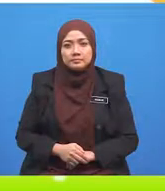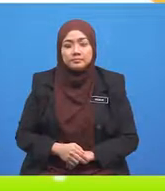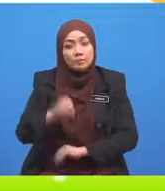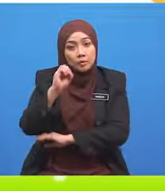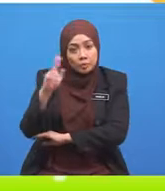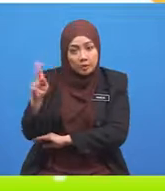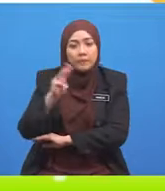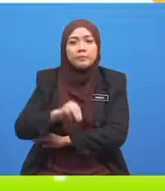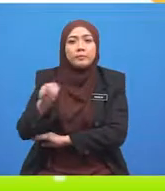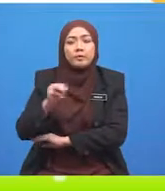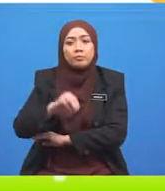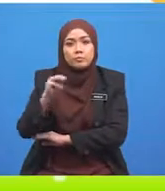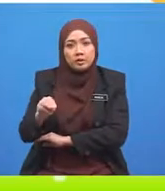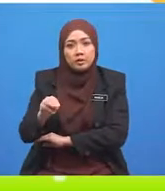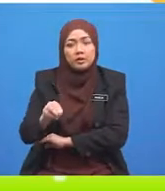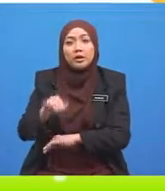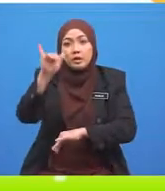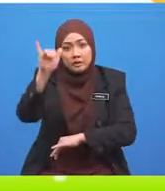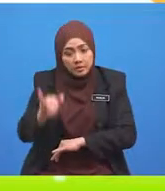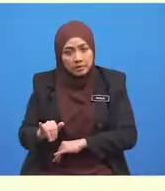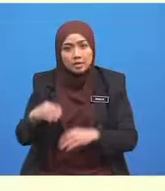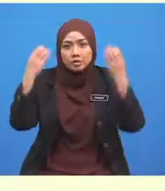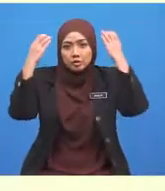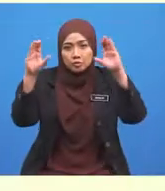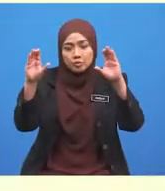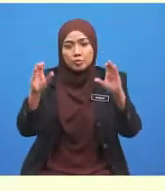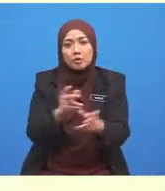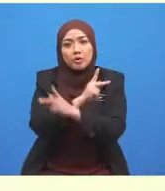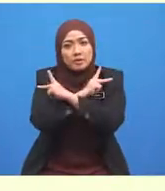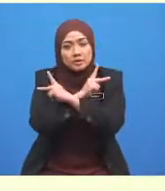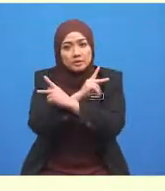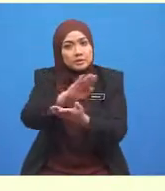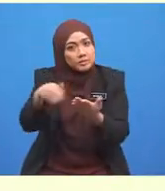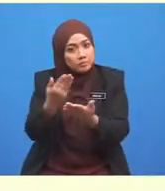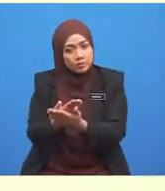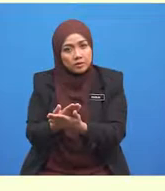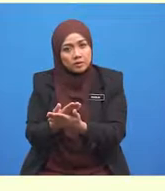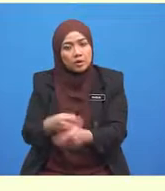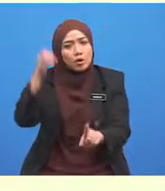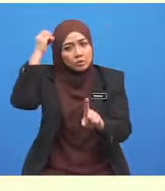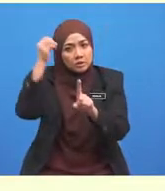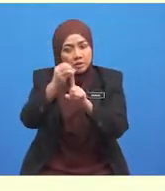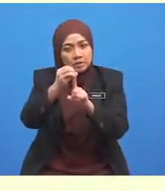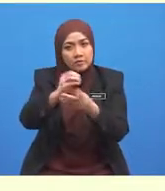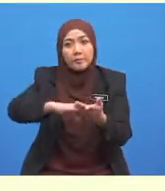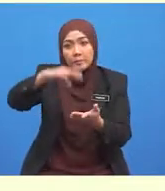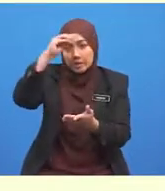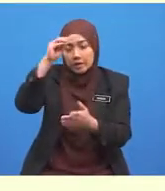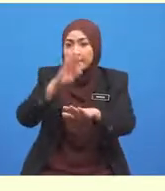Baiklah, murid-murid yang cikgu kasih sekalian. Objektif pembelajaran kita pada hari ini